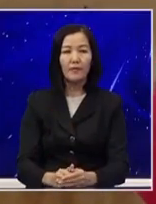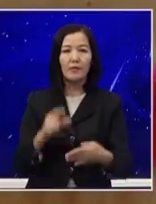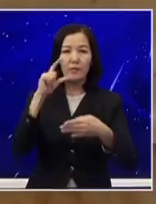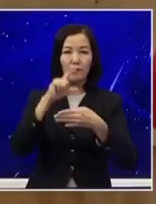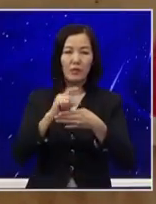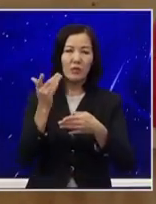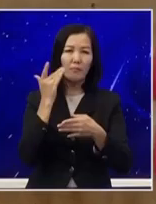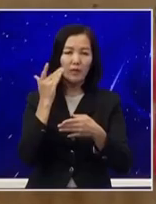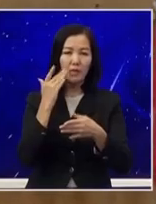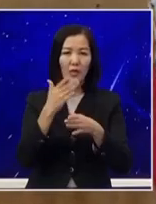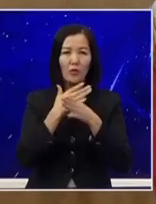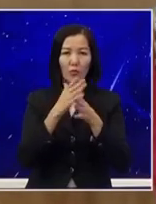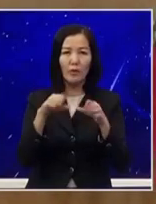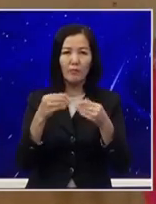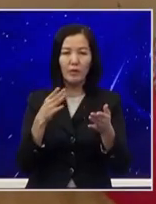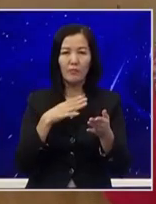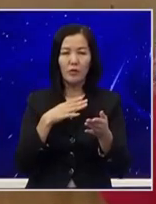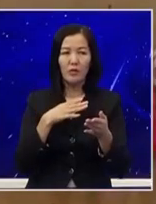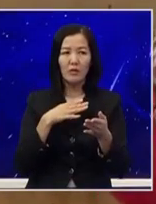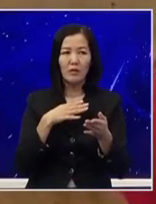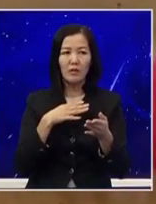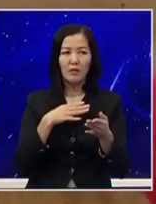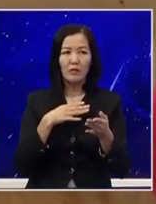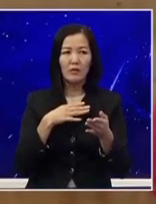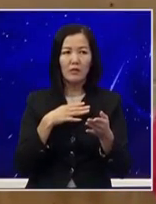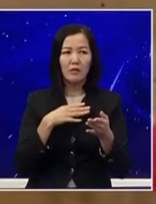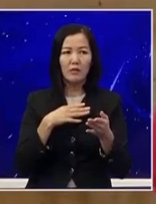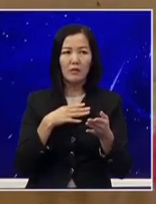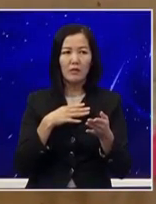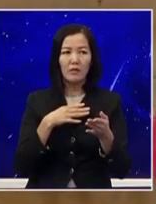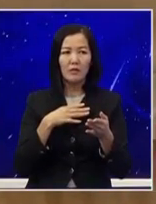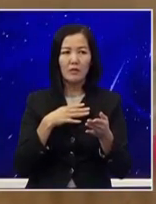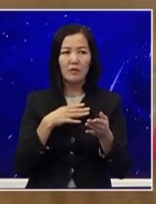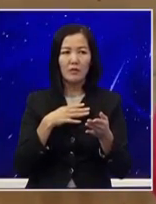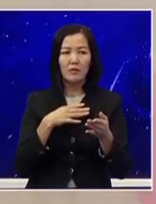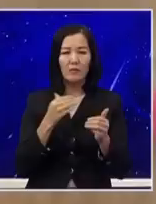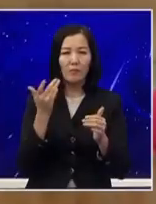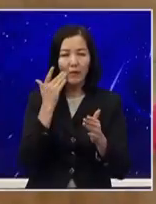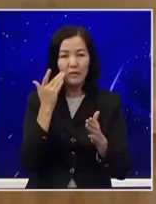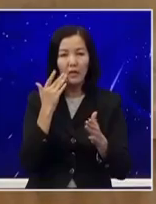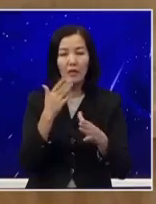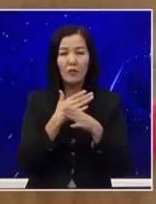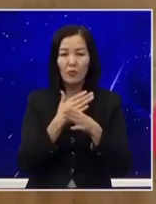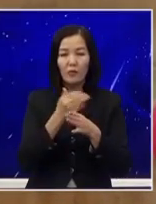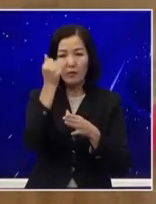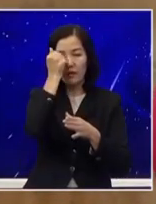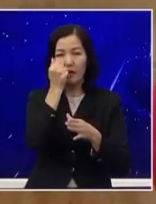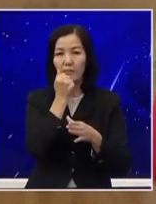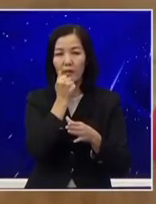көмектесіп тұрады. Бітірде, неде көмектесіп тұрады. Еді рахмет.